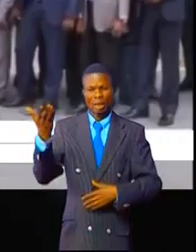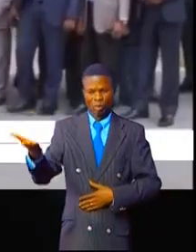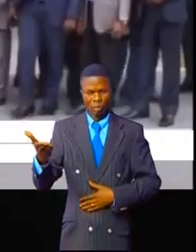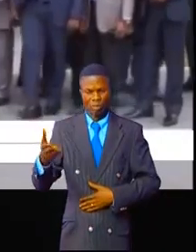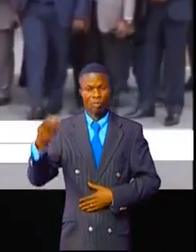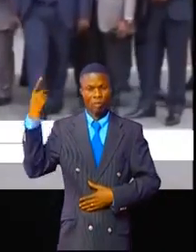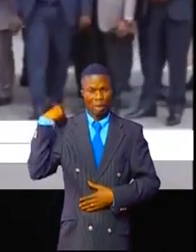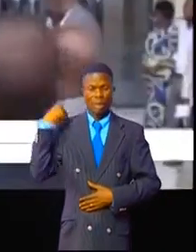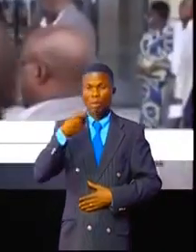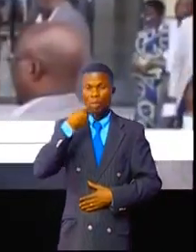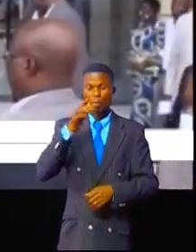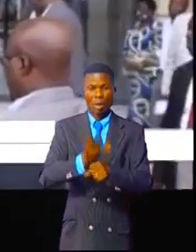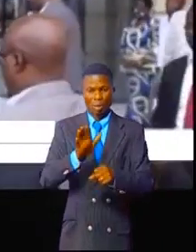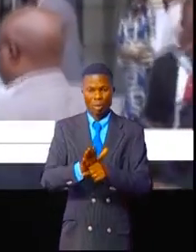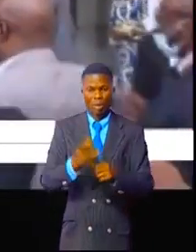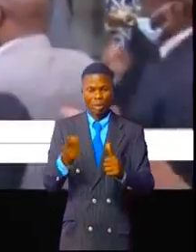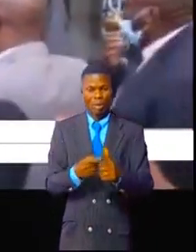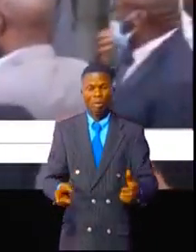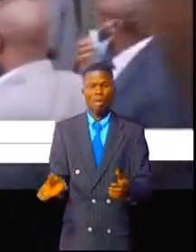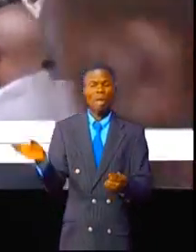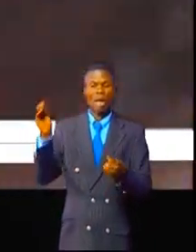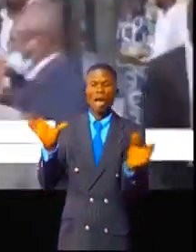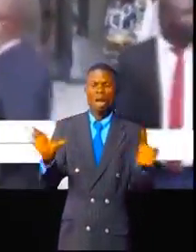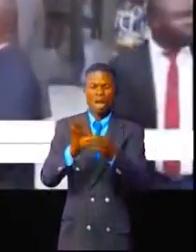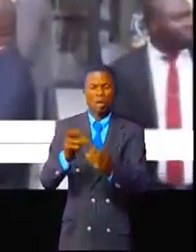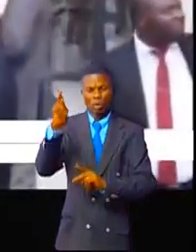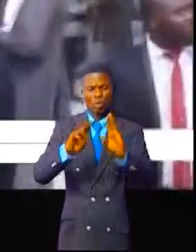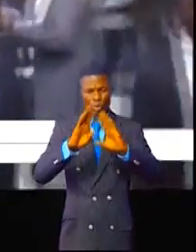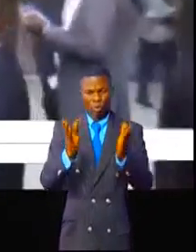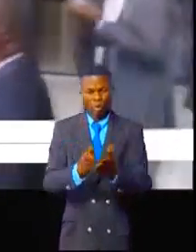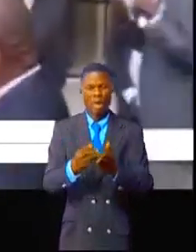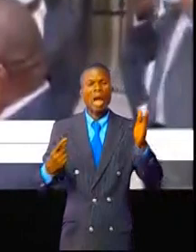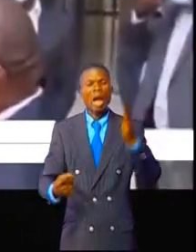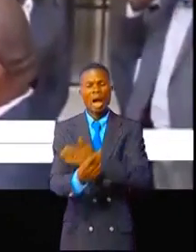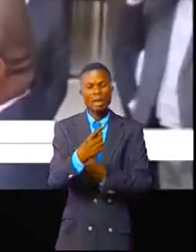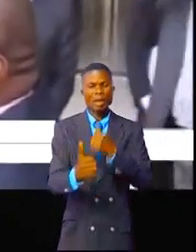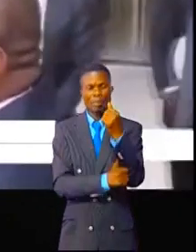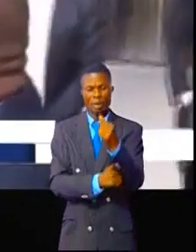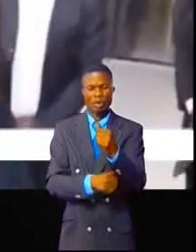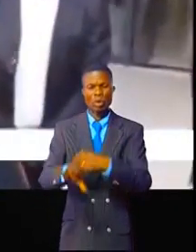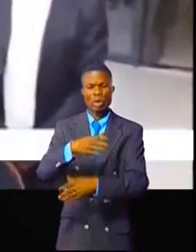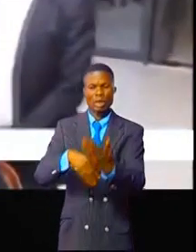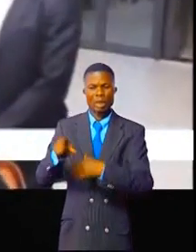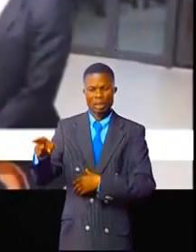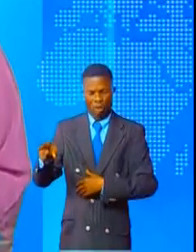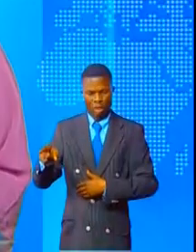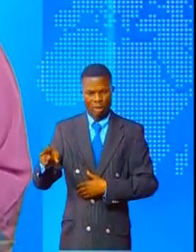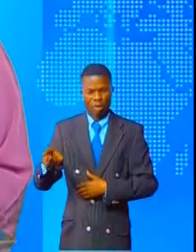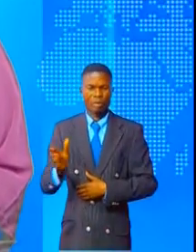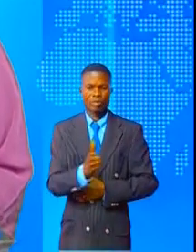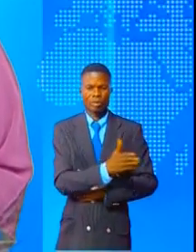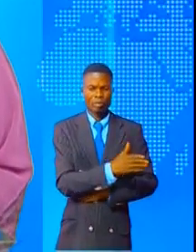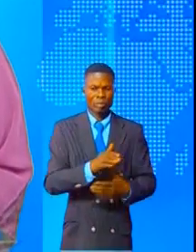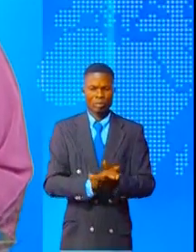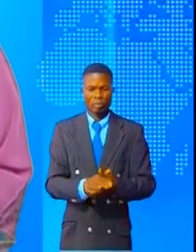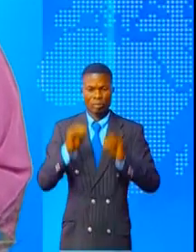insiste aussi et sur la cohésion de la population qui doit dénoncer les auteurs de ces actes inclinés en